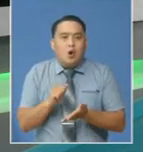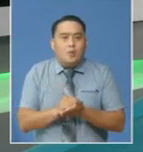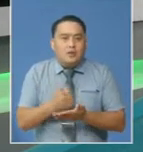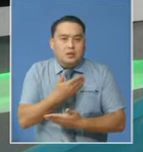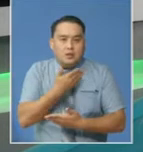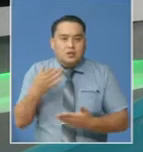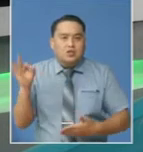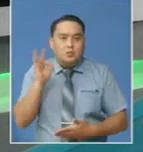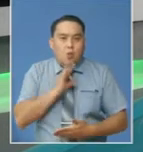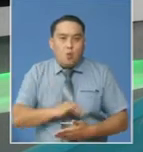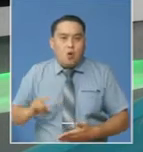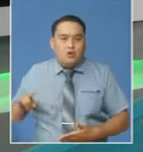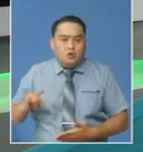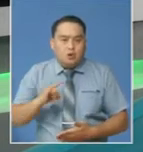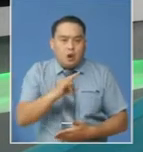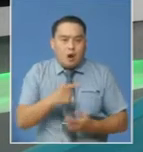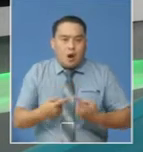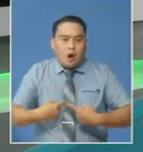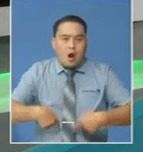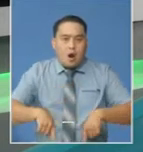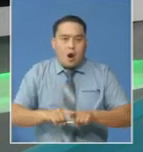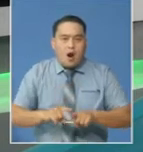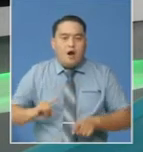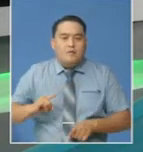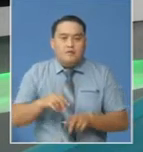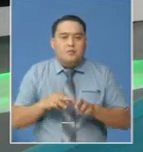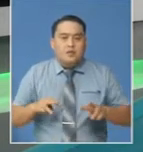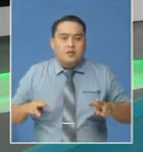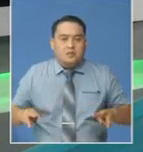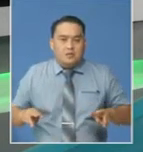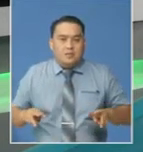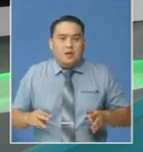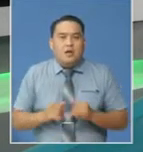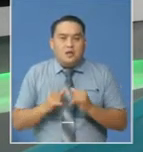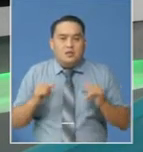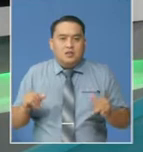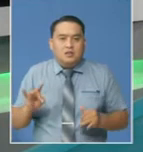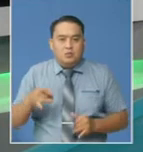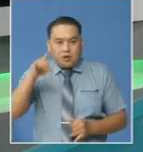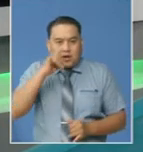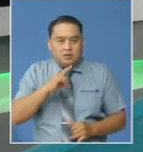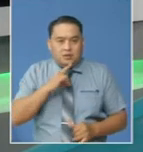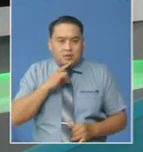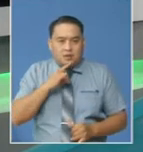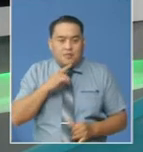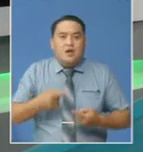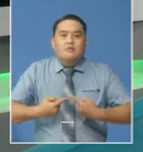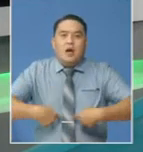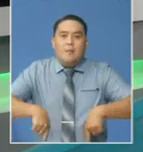на эксплуатацию, выданную Комитетом гражданской авиации Министерства по инвестициям и развитию Республики